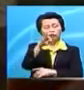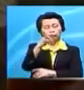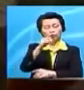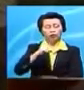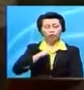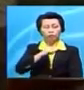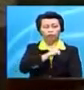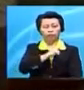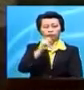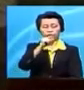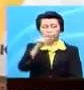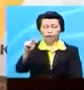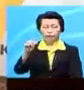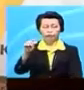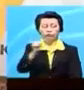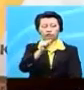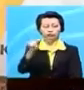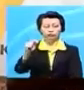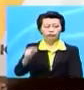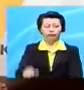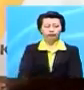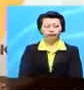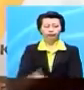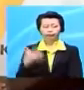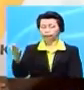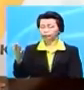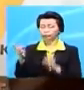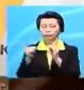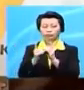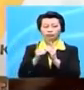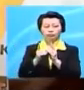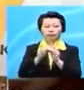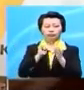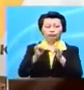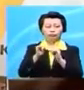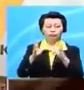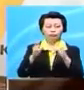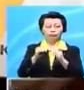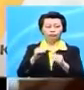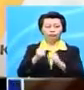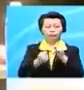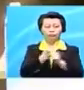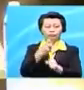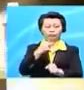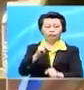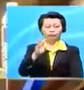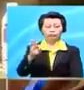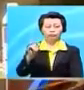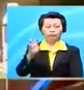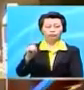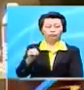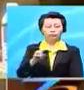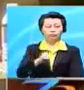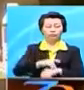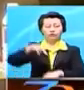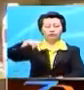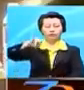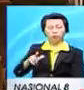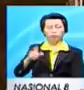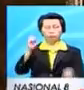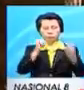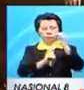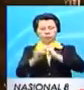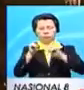ahli gabungan. Beliau ditemui pada sidang media sempena Kongres Tahunan FAM ke-52 di Petaling Jaya hari